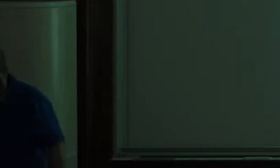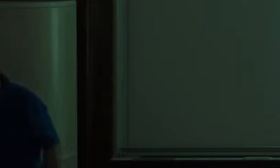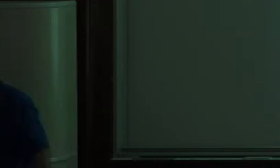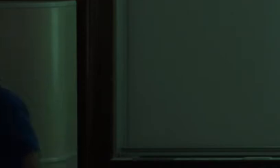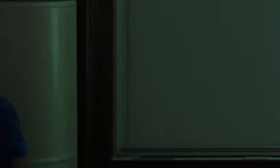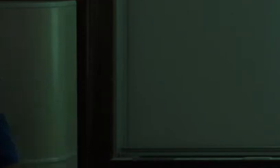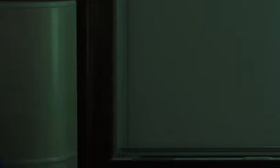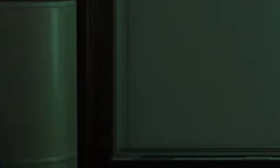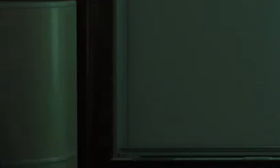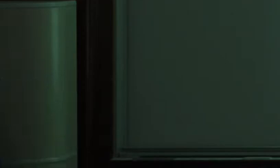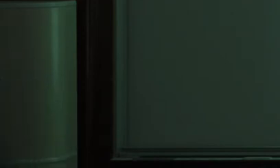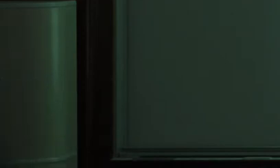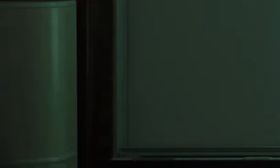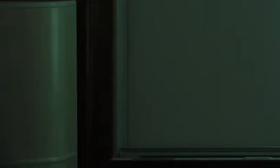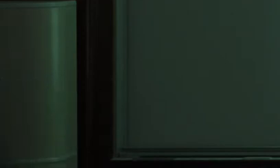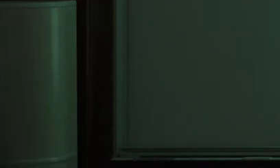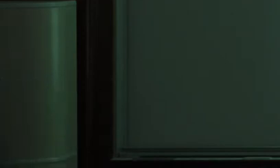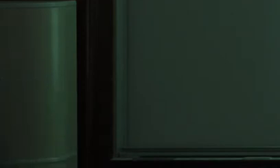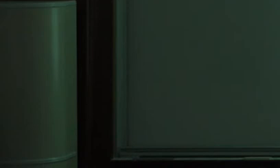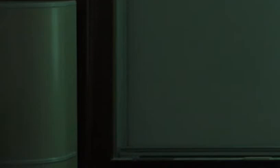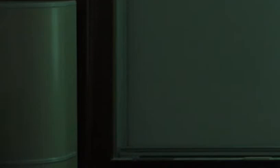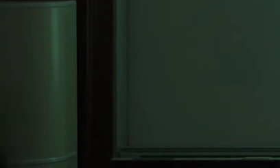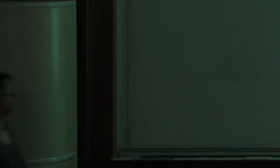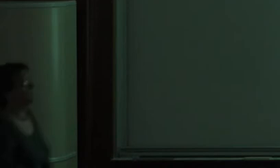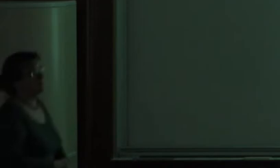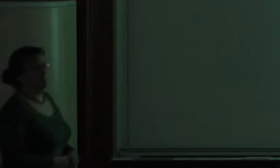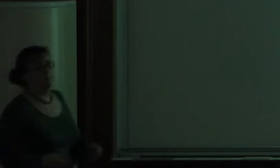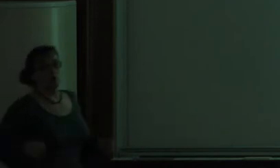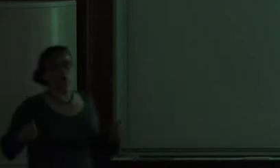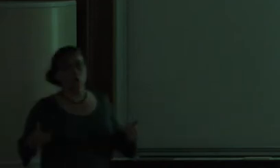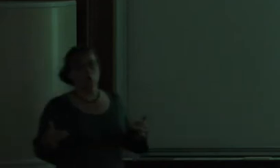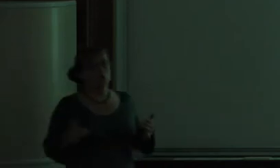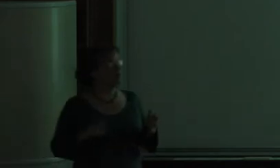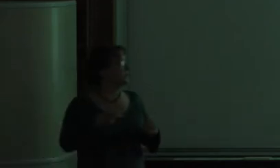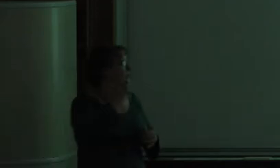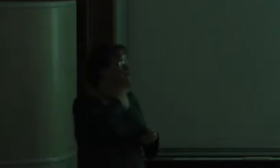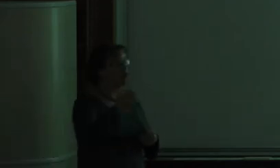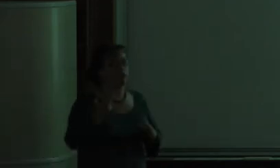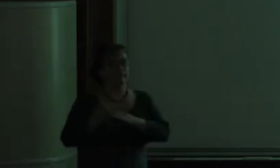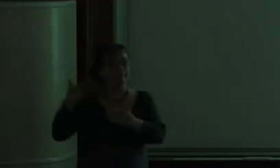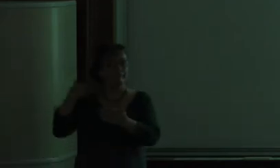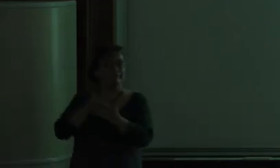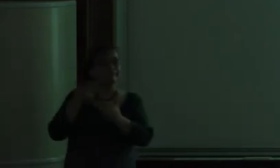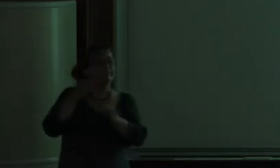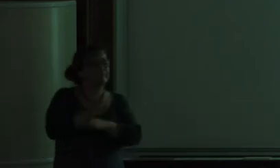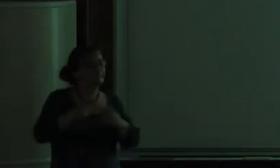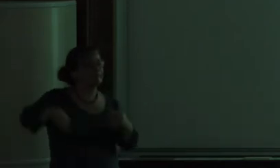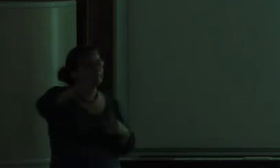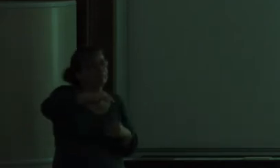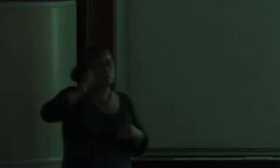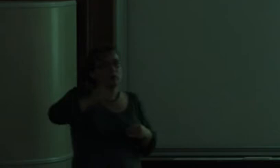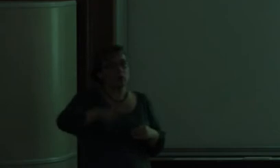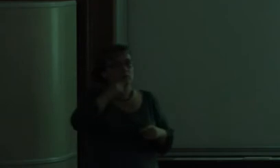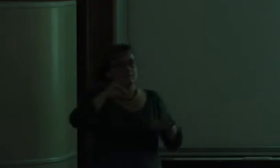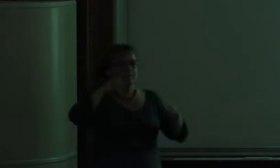Ok. Alors là, on attaque un petit côté un petit peu plus sympathique. Jusqu'ici, ce que je vous ai montré, c'était des choses, on va dire, qui vous permettaient de vous introduire,